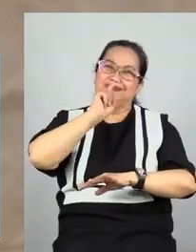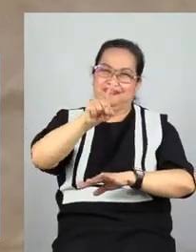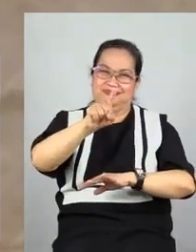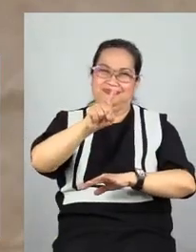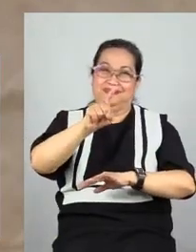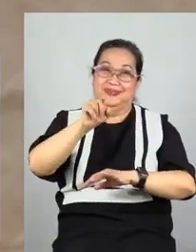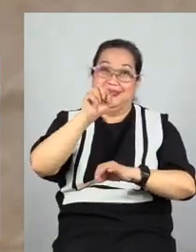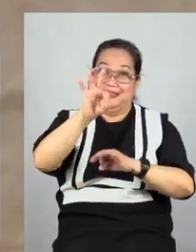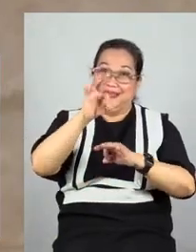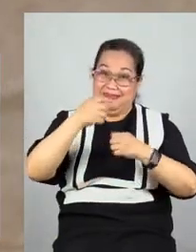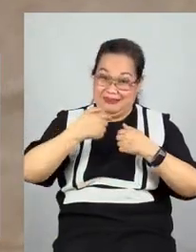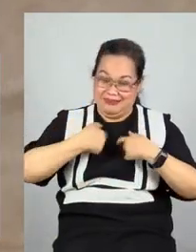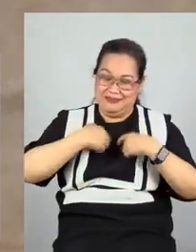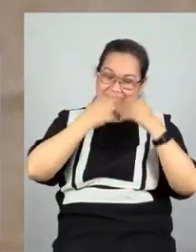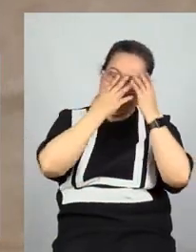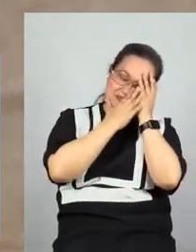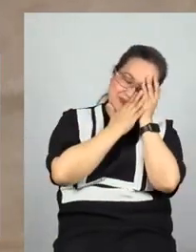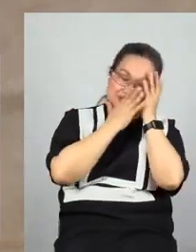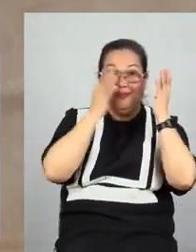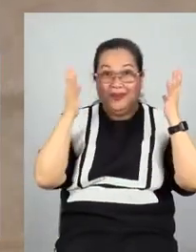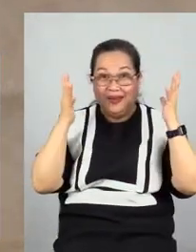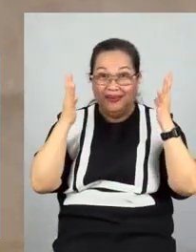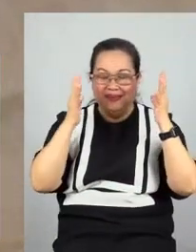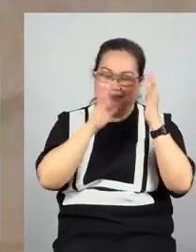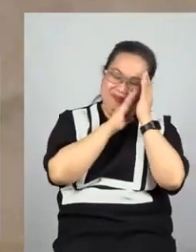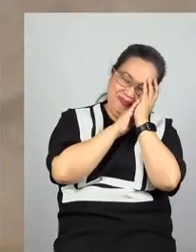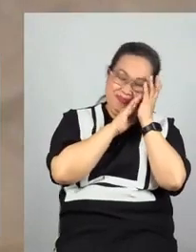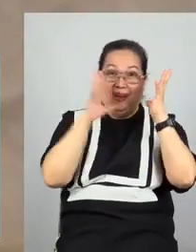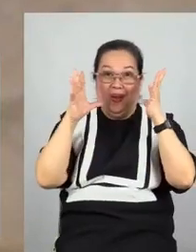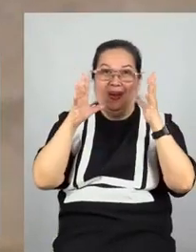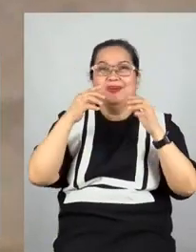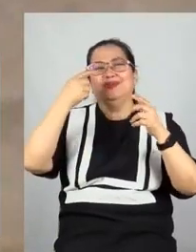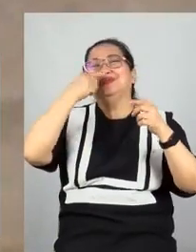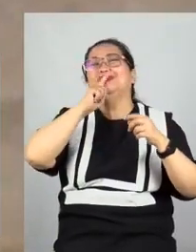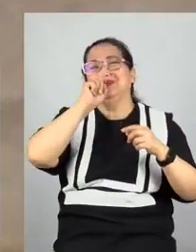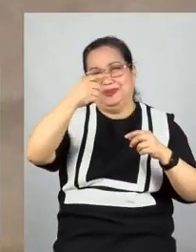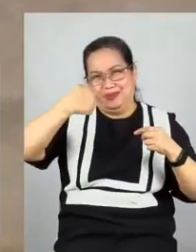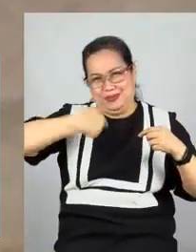Sapagkat pumikit, dumilat, ako po'y mataba, sapagkat yun ang aking kalikasan.